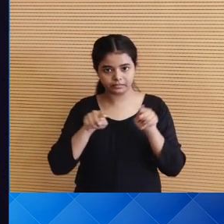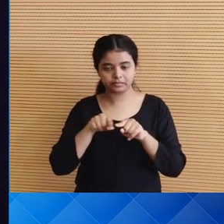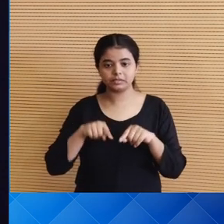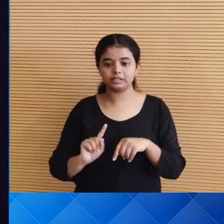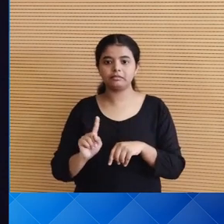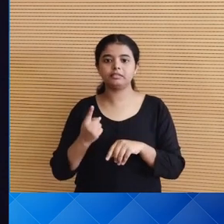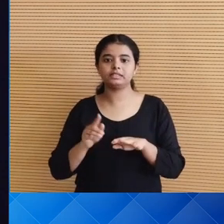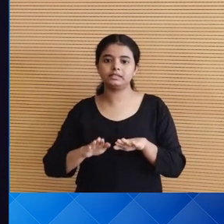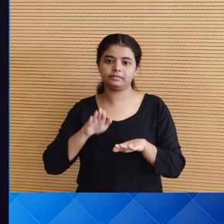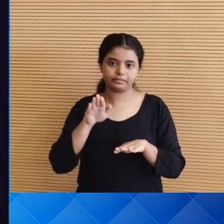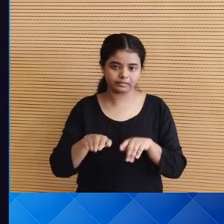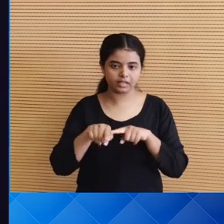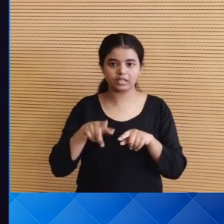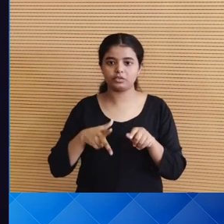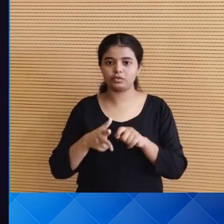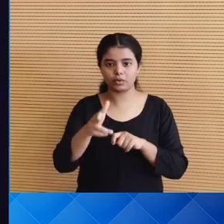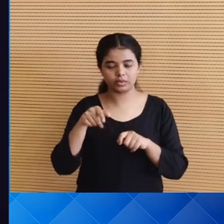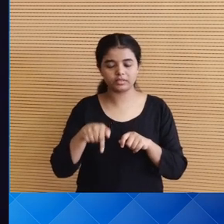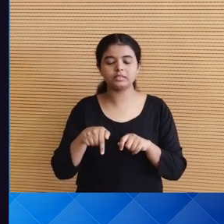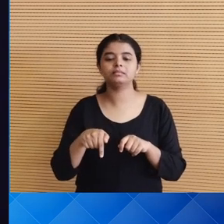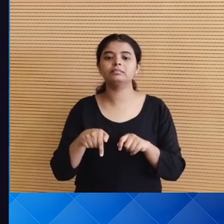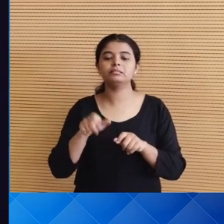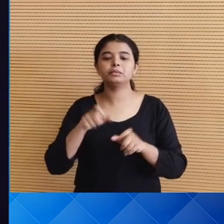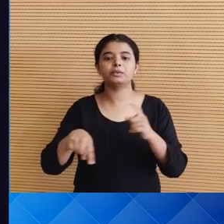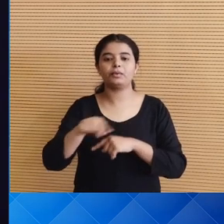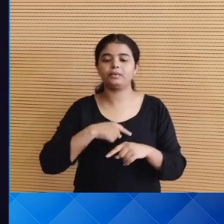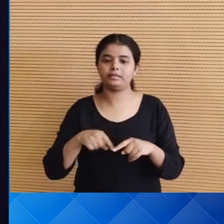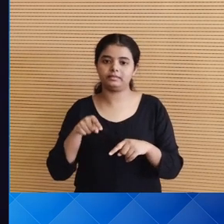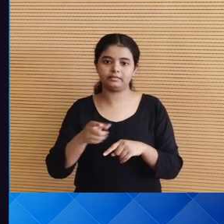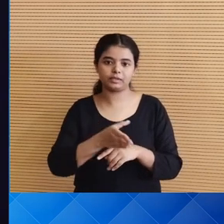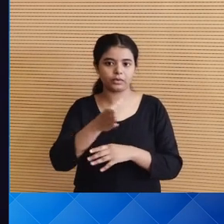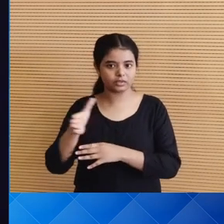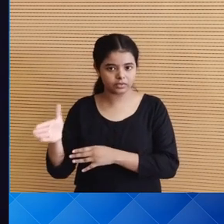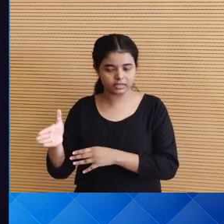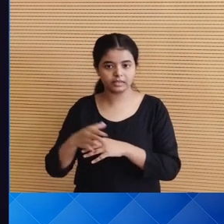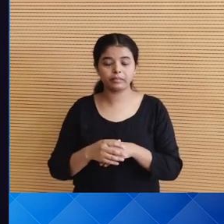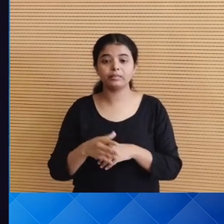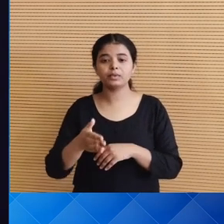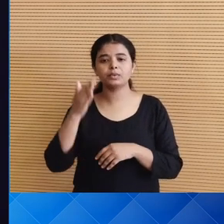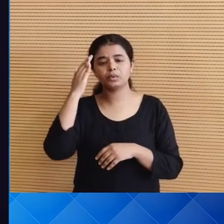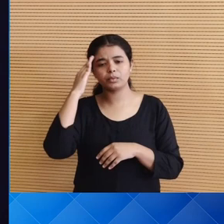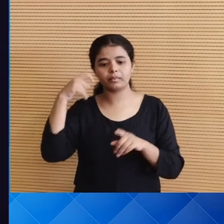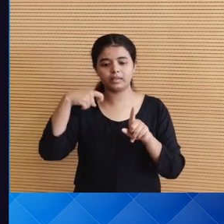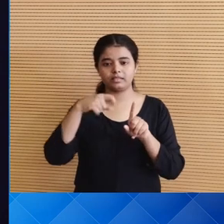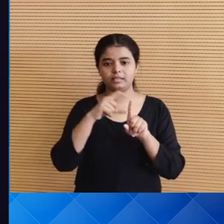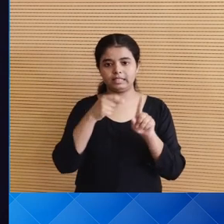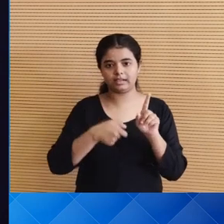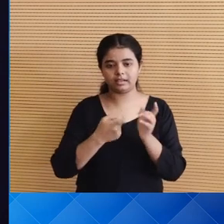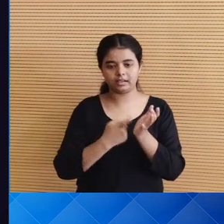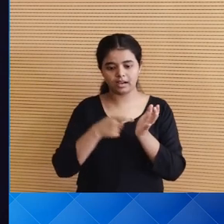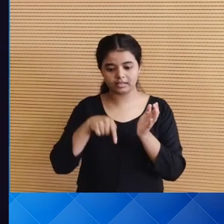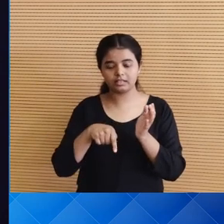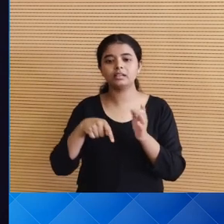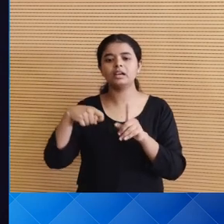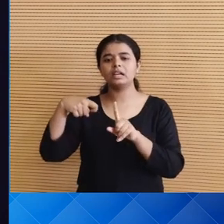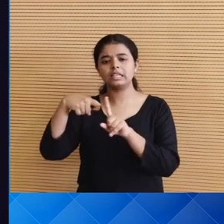आज लॉन्च होने जा रहा है उसके लिए आप सबको बधाई. और आप लोग को जान के खुशी होगी कि डॉक्टर कस्तूरी रंगन जी जिनका जो हेड